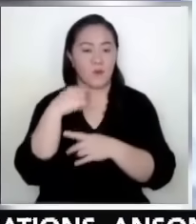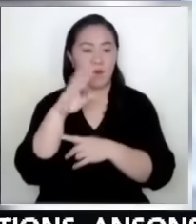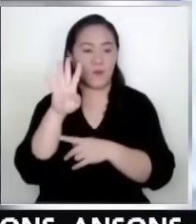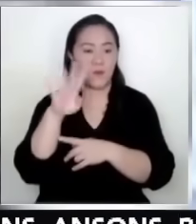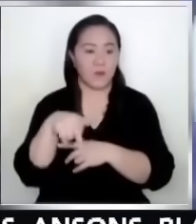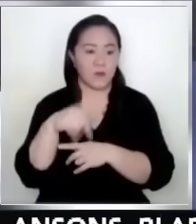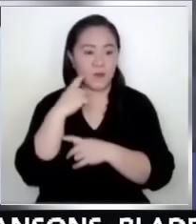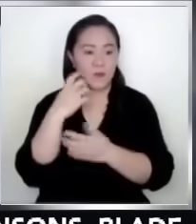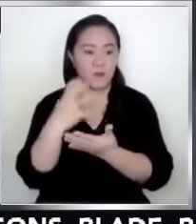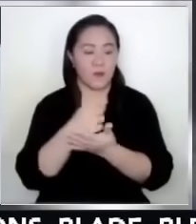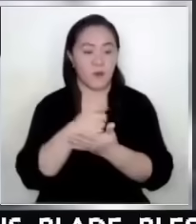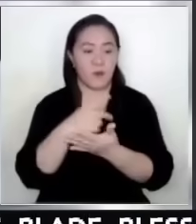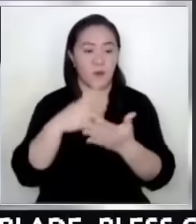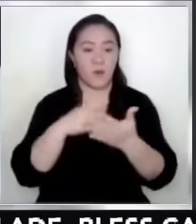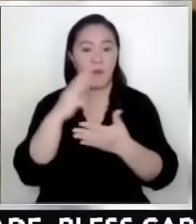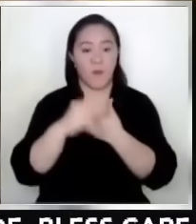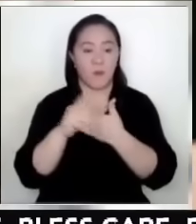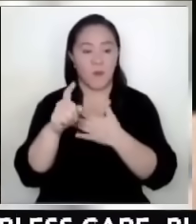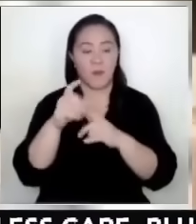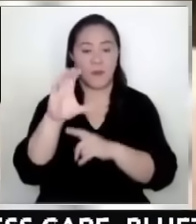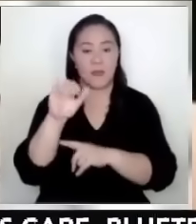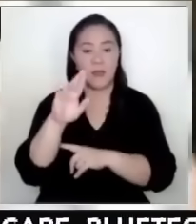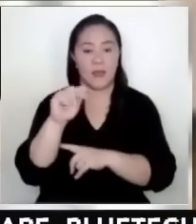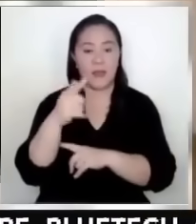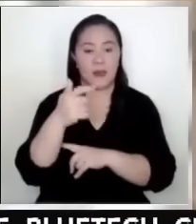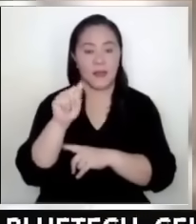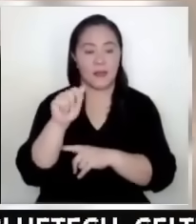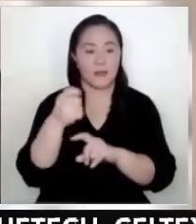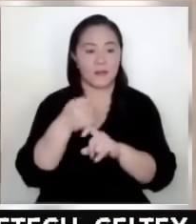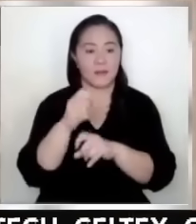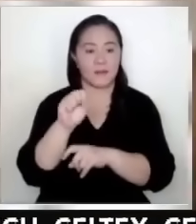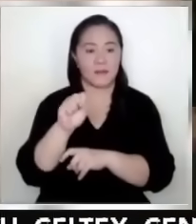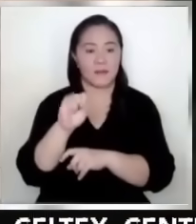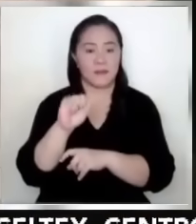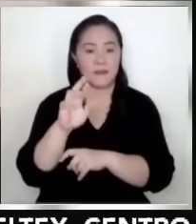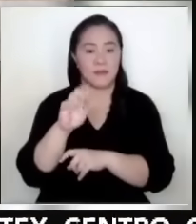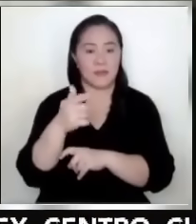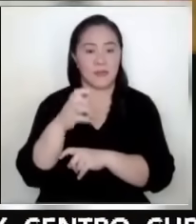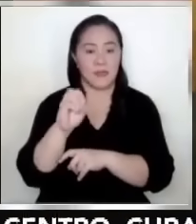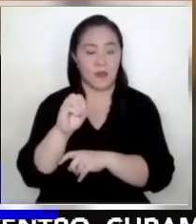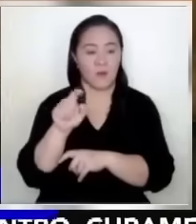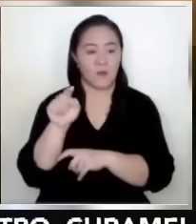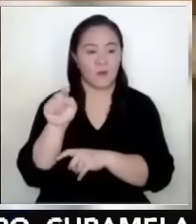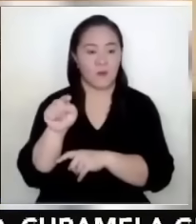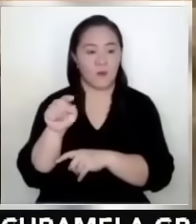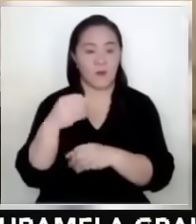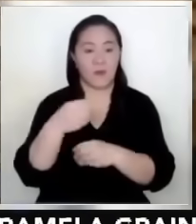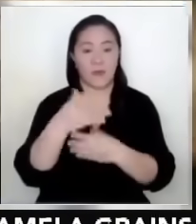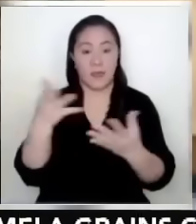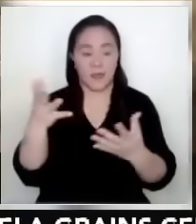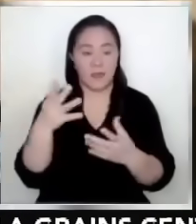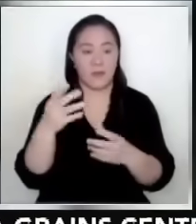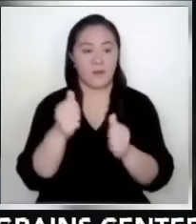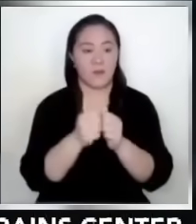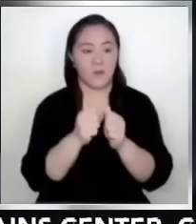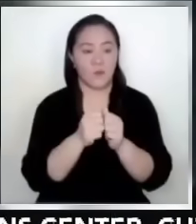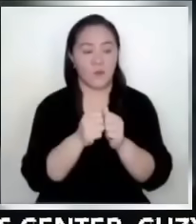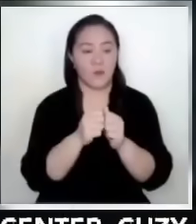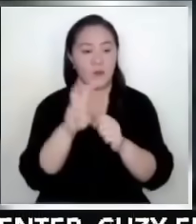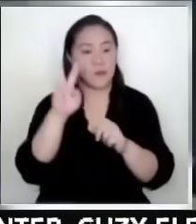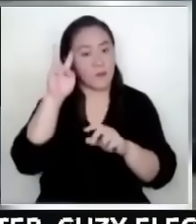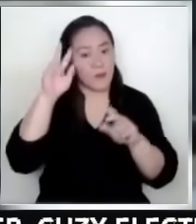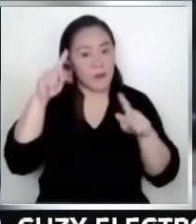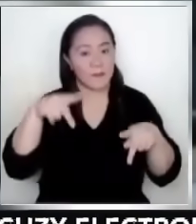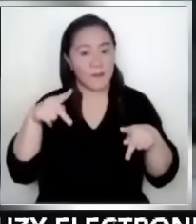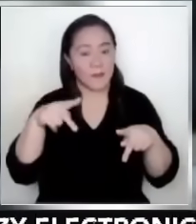stamp program sa Caraga Region sa Siargao Island. Bago yan, namahagi rin ang ayuda ang Pangulo katuwang si Vice President Sara Duterte at